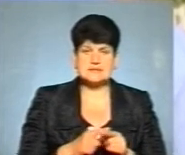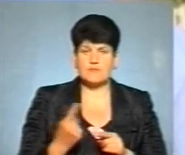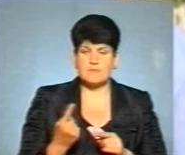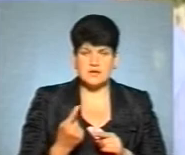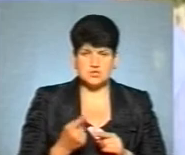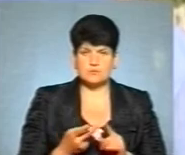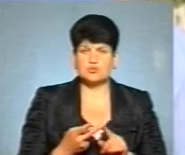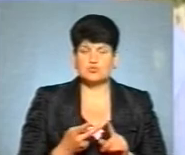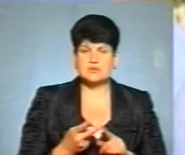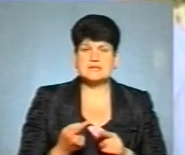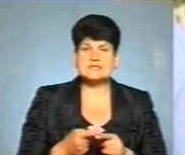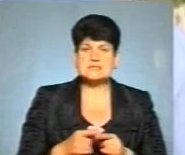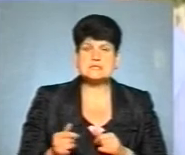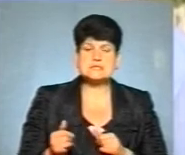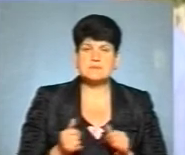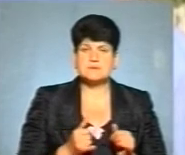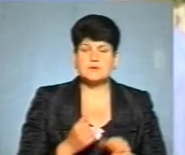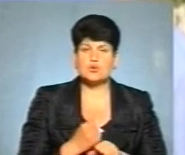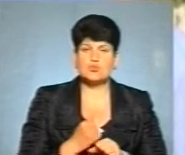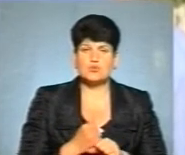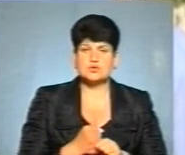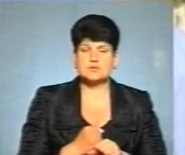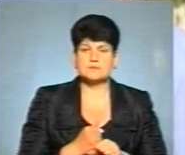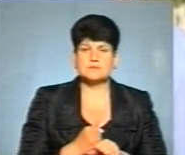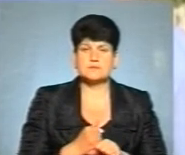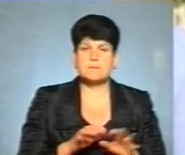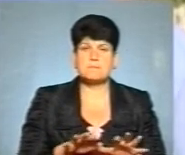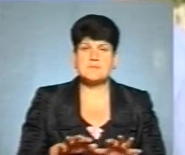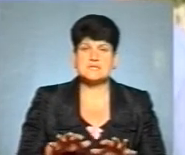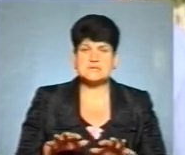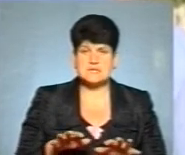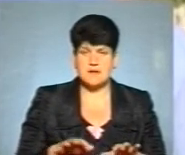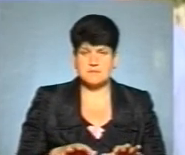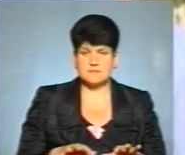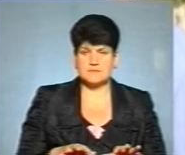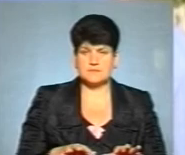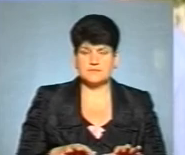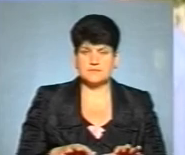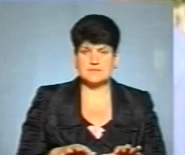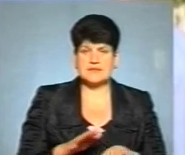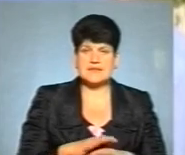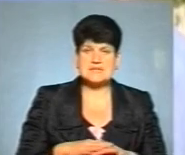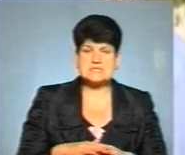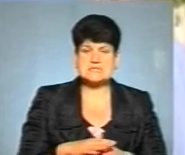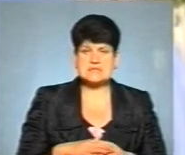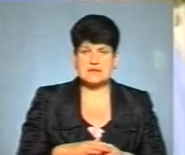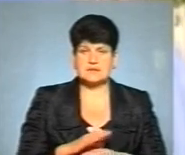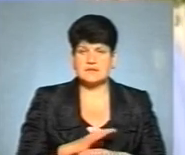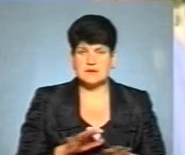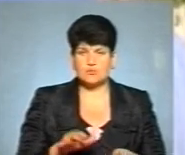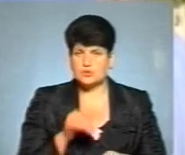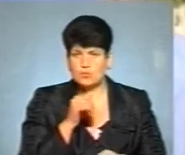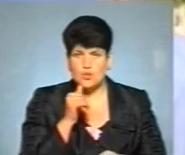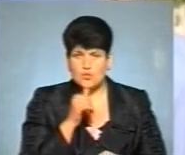По-друге, це забезпечення робочими місцями місцевого населення. Не будемо